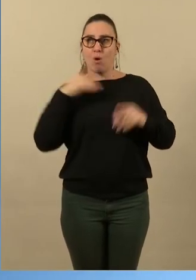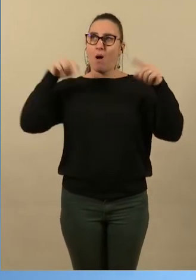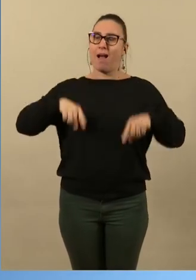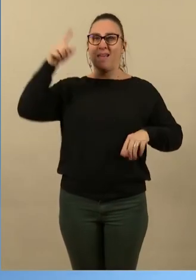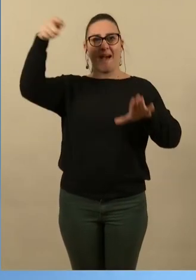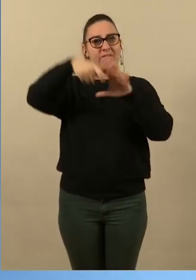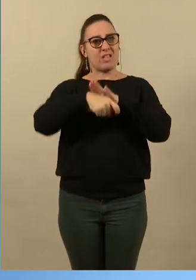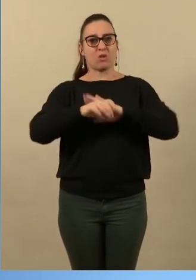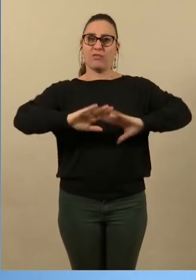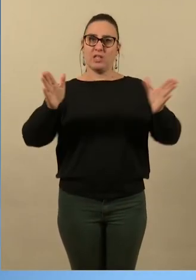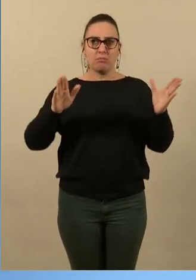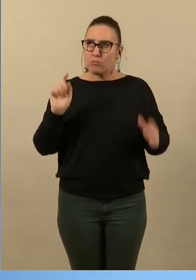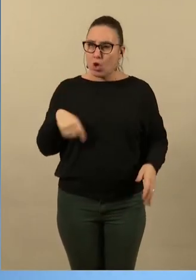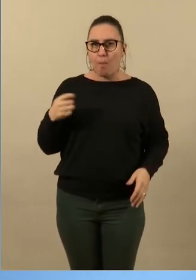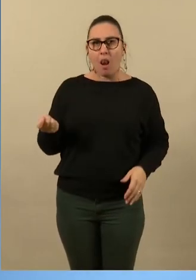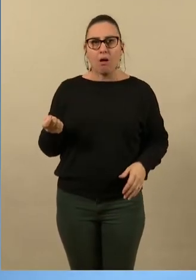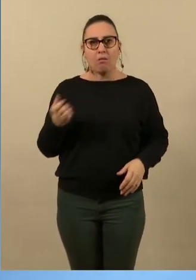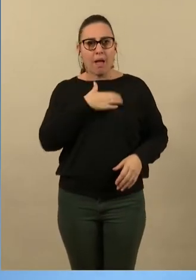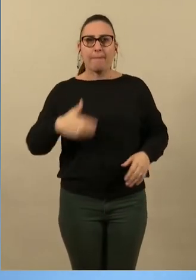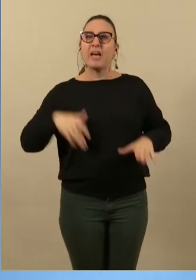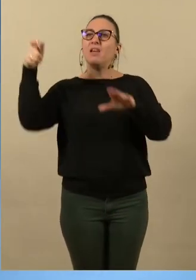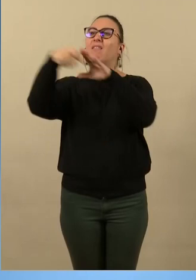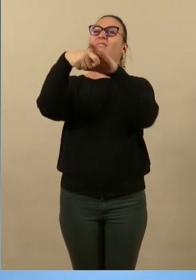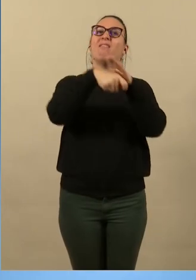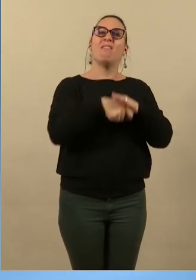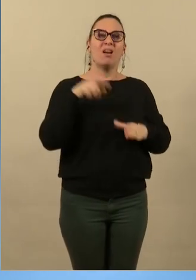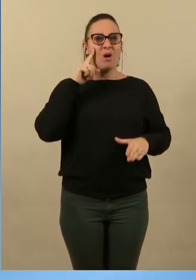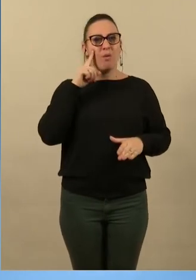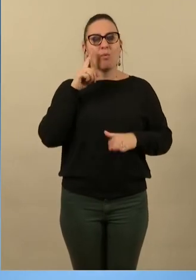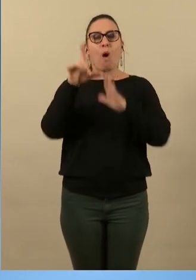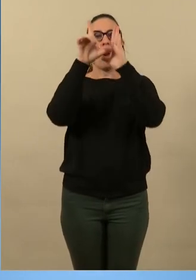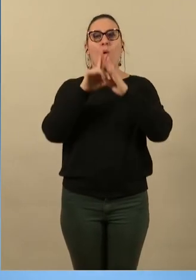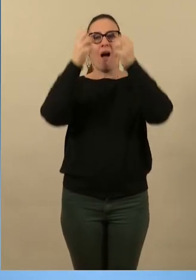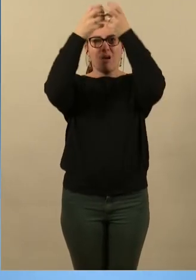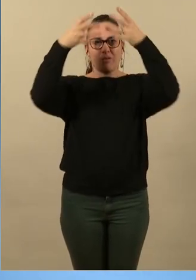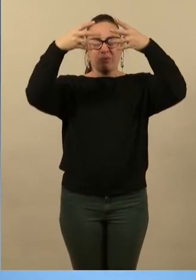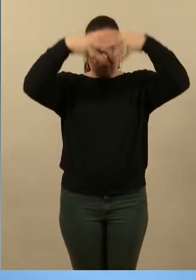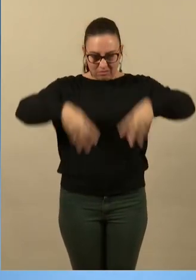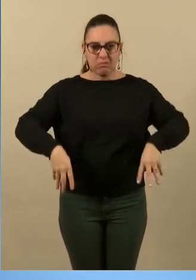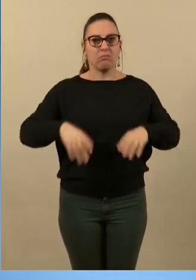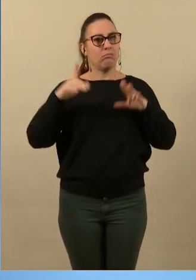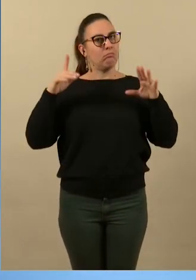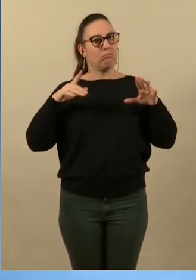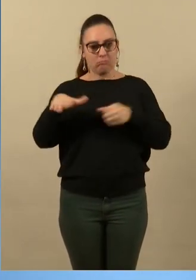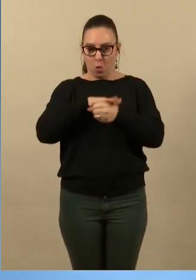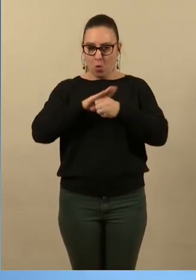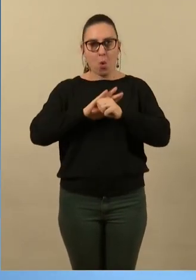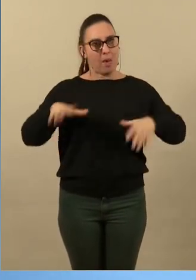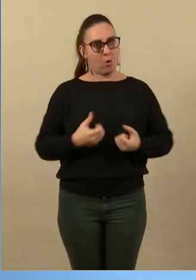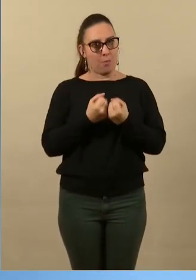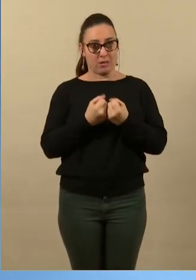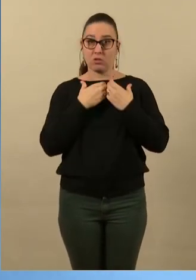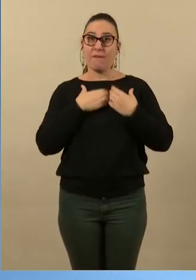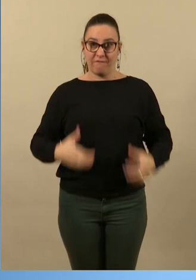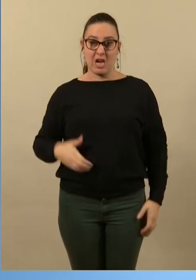plus les communes sur le temps périscolaire parce que la loi de décentralisation prévoit que cette compétence est pleine et entière et propre aux